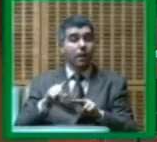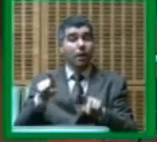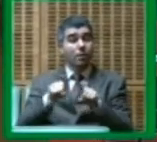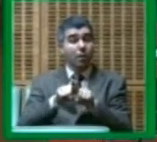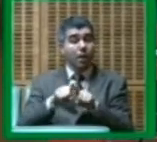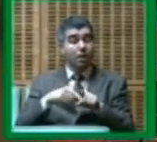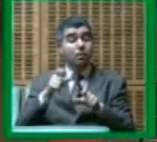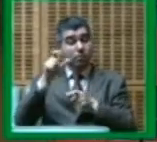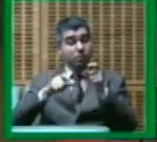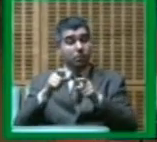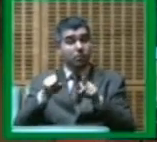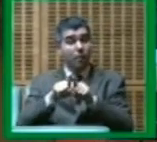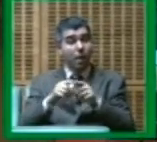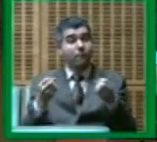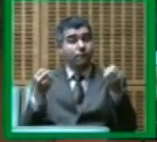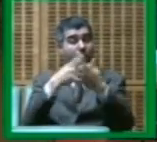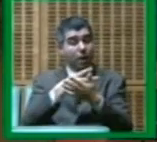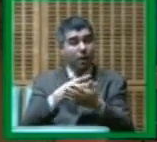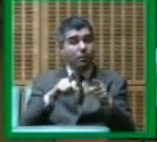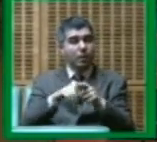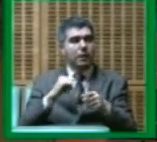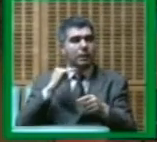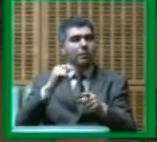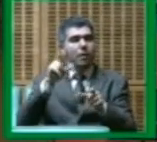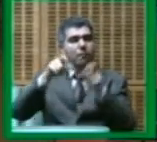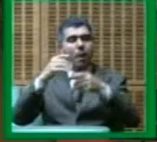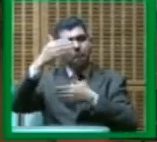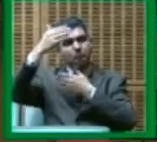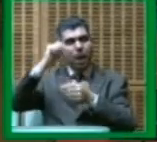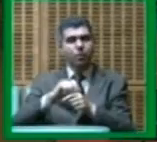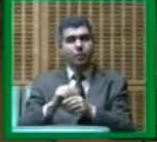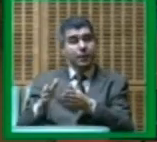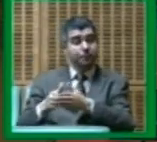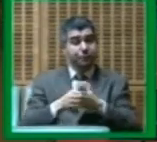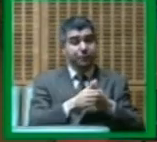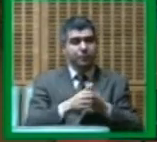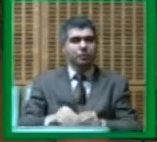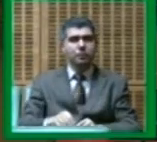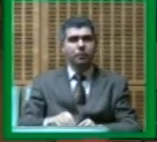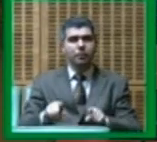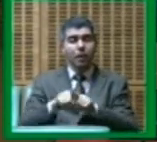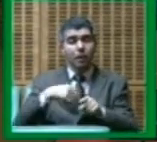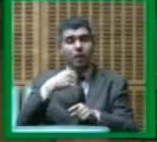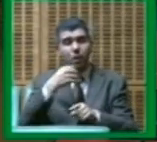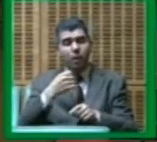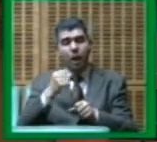الموضوع اللي المغاربة كيتعاملوا معاه بواحد الإنسانية عالية جدا. لما كندوزو كنشتغلوا كنقدوا